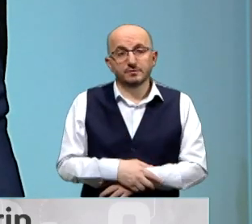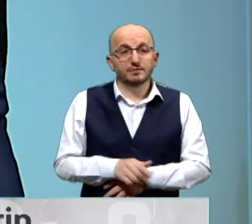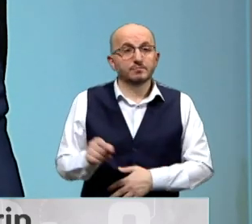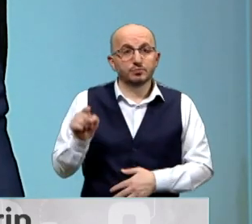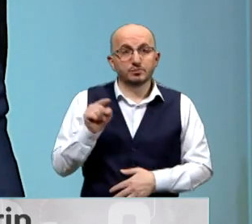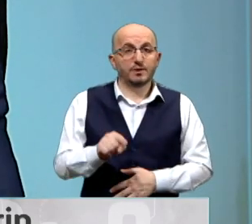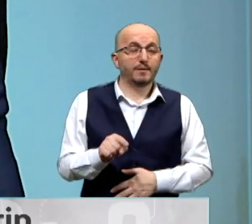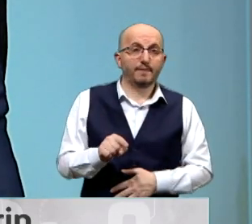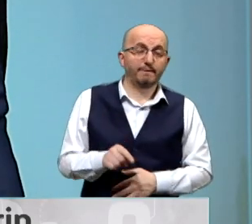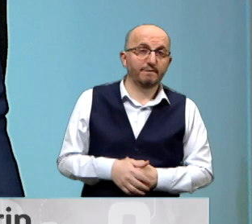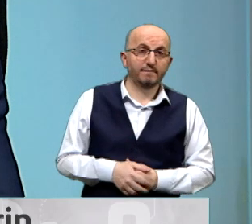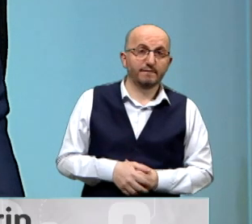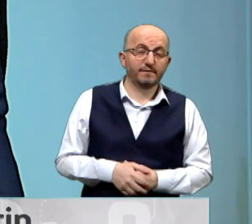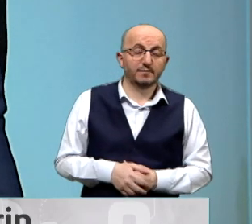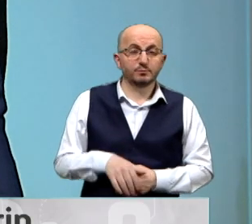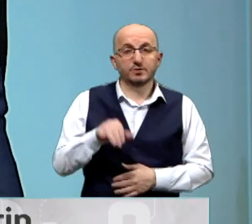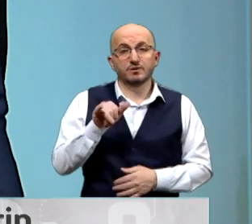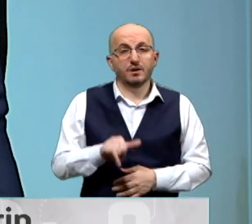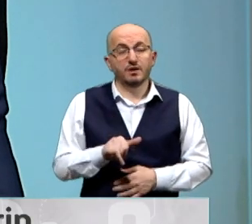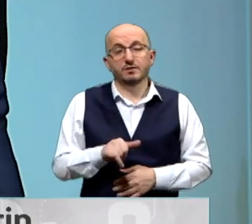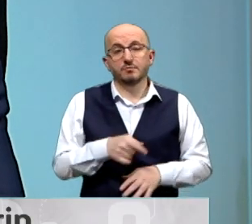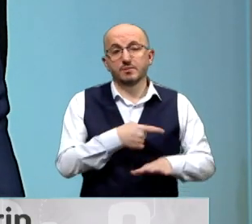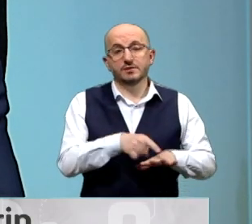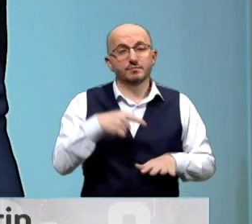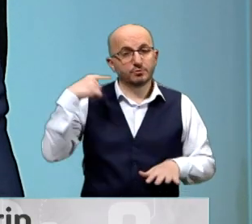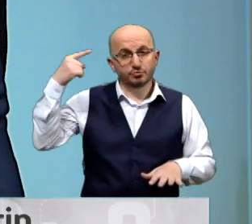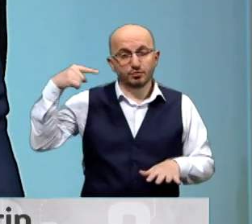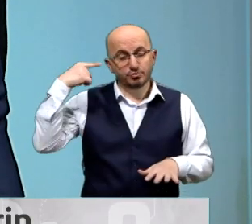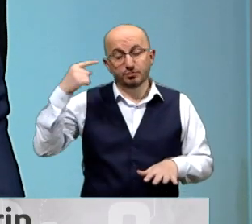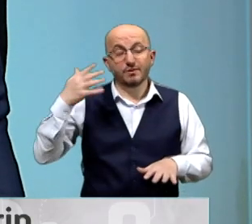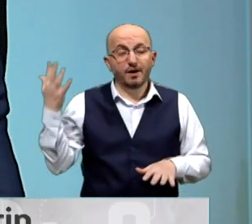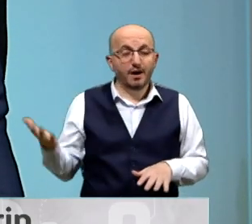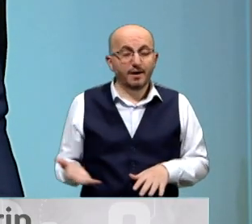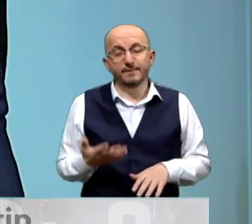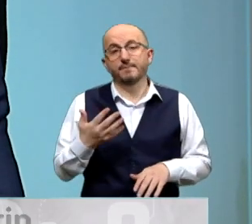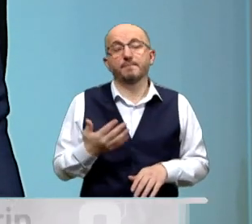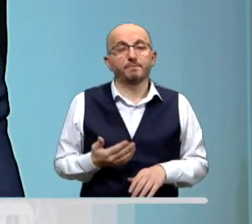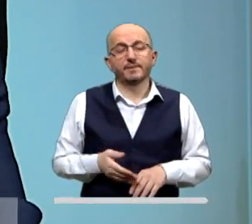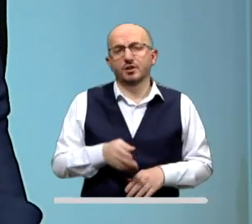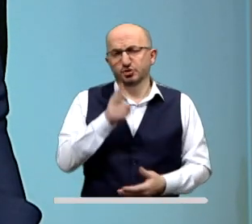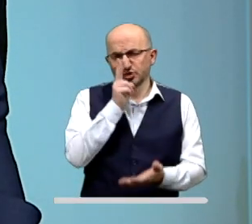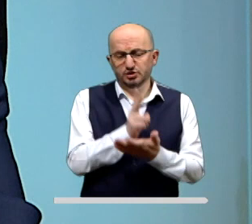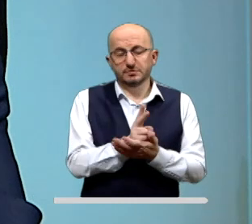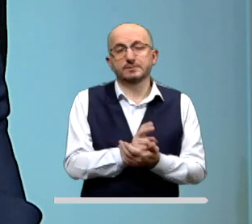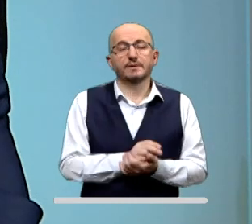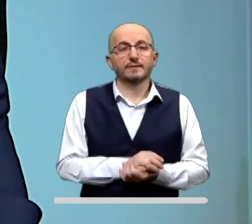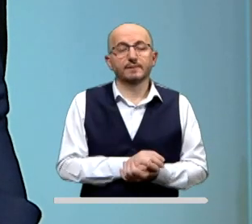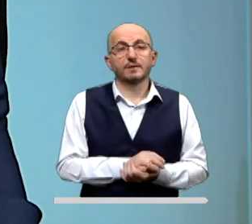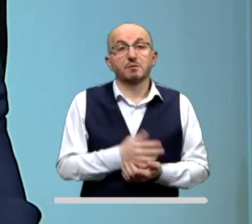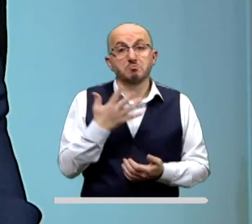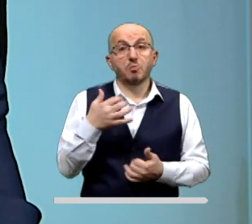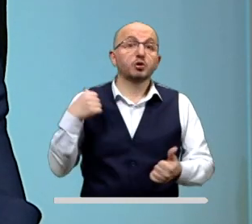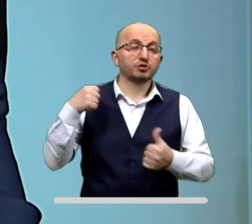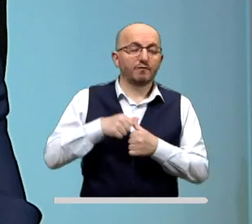da işte hak mezhebin görüşüdür Buna göre eğer bu da kesinse sabitse beş